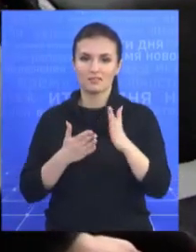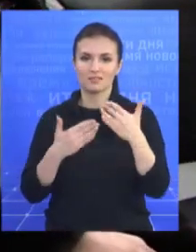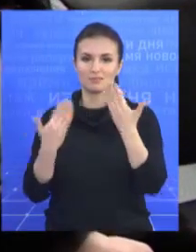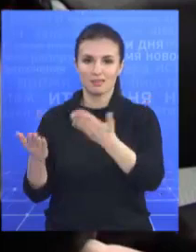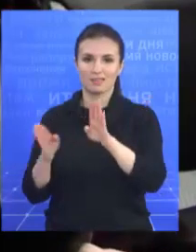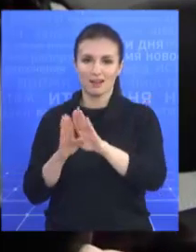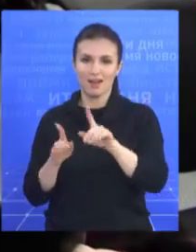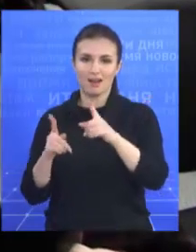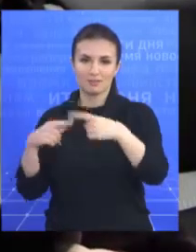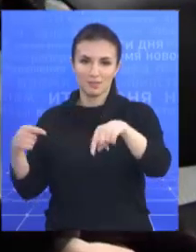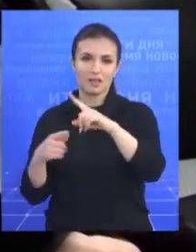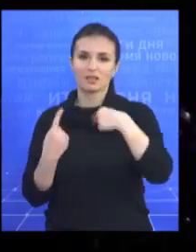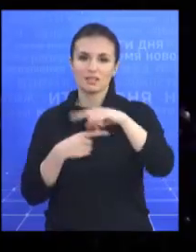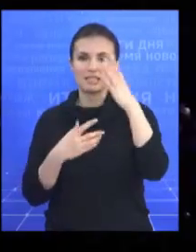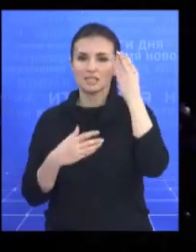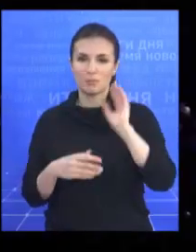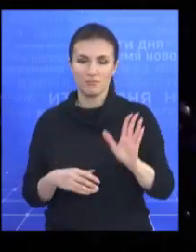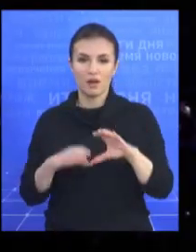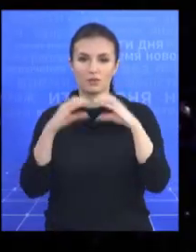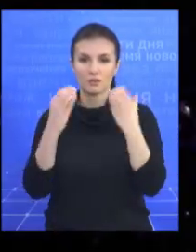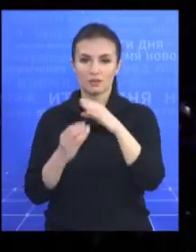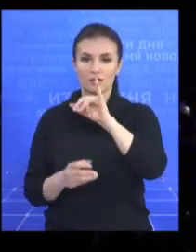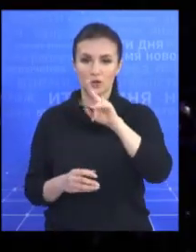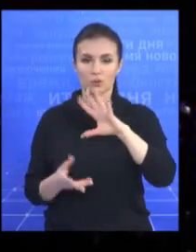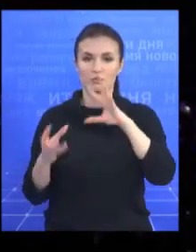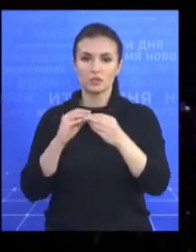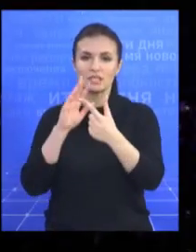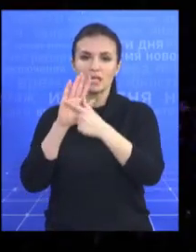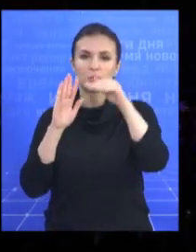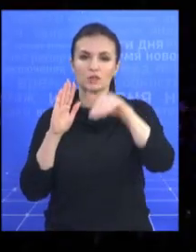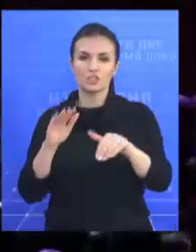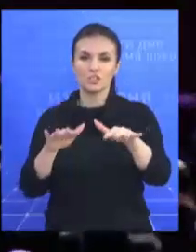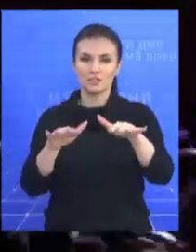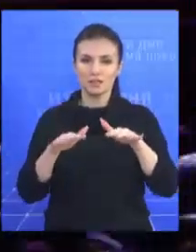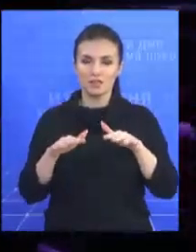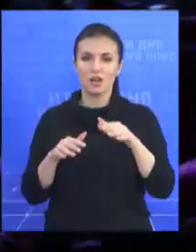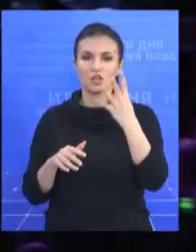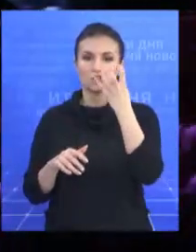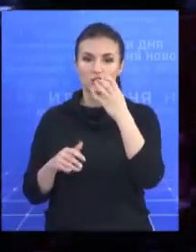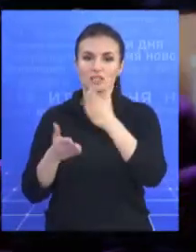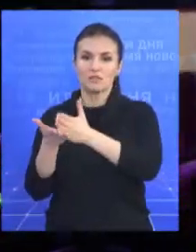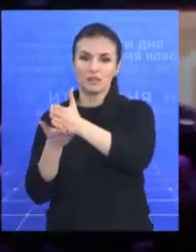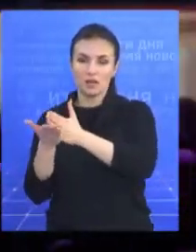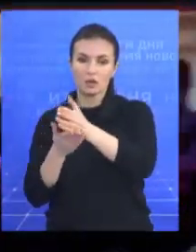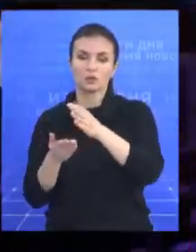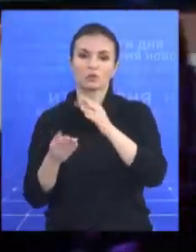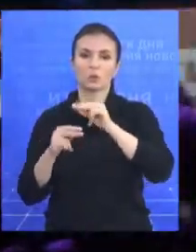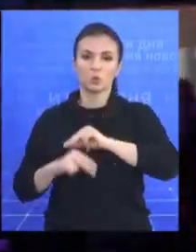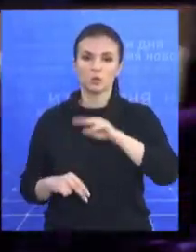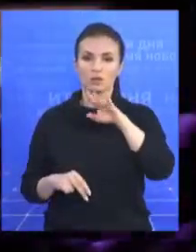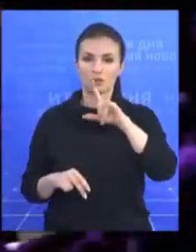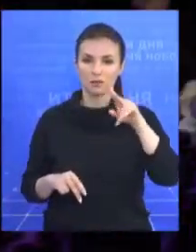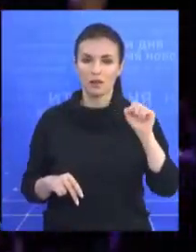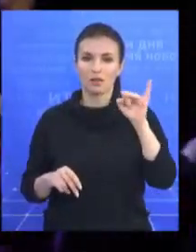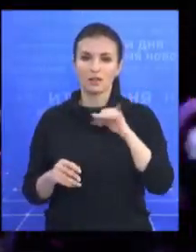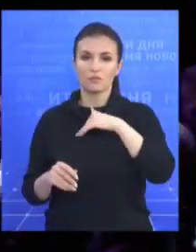кажется, приглядка. И все-таки нас не забывают. В Ледовой арене «Трактор» почти 7 тысяч зрителей. 400 из них – ветераны, труженики тыла,